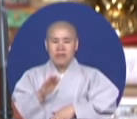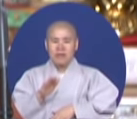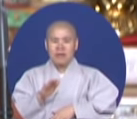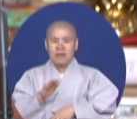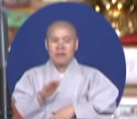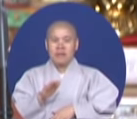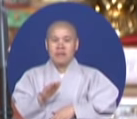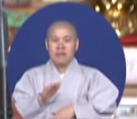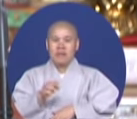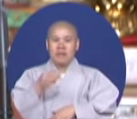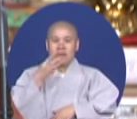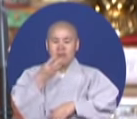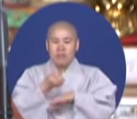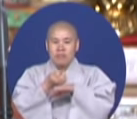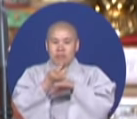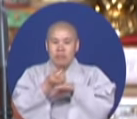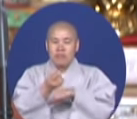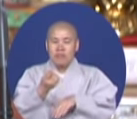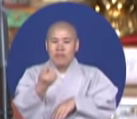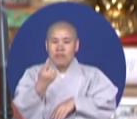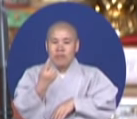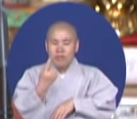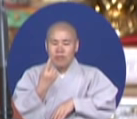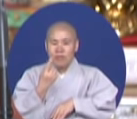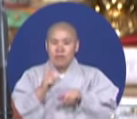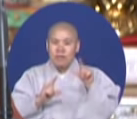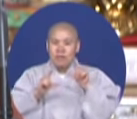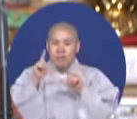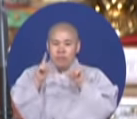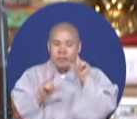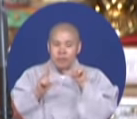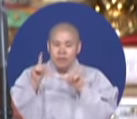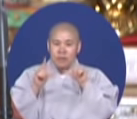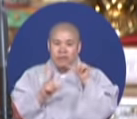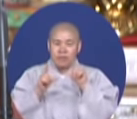그 삼보님이 강림을 하시는 형상은